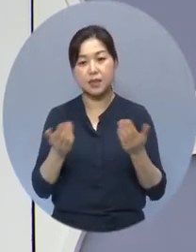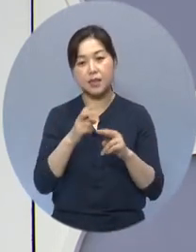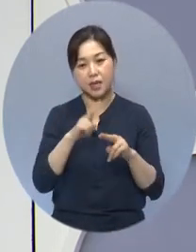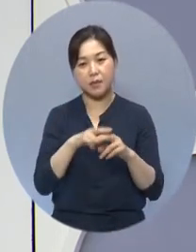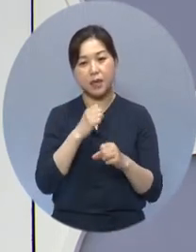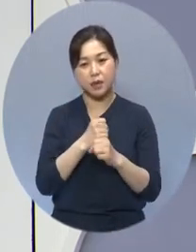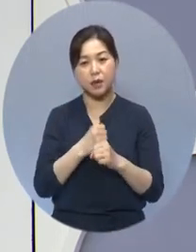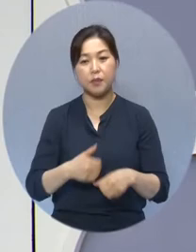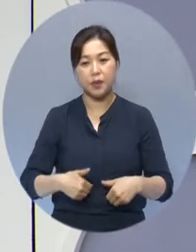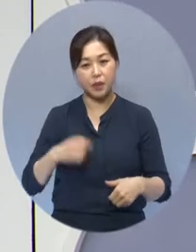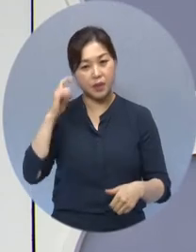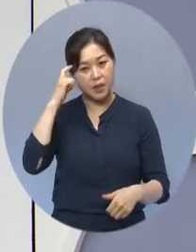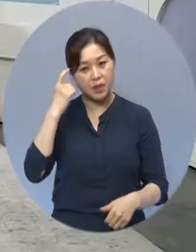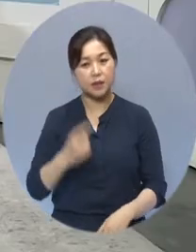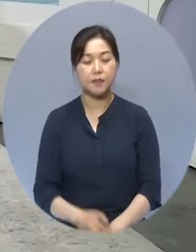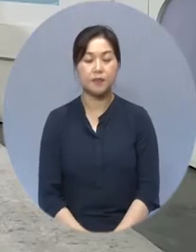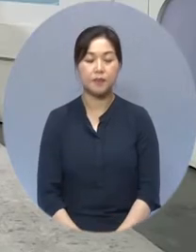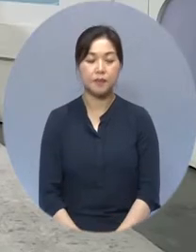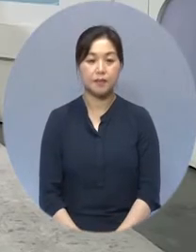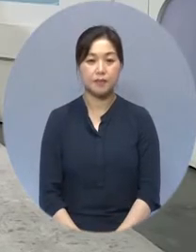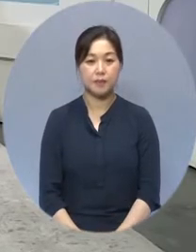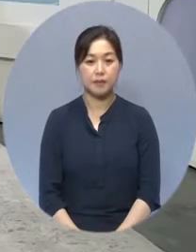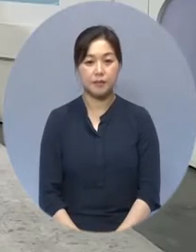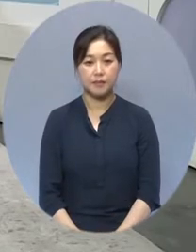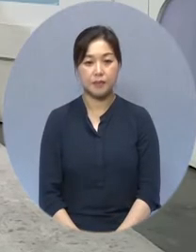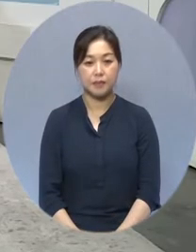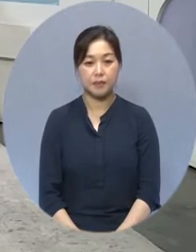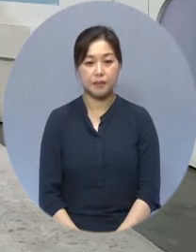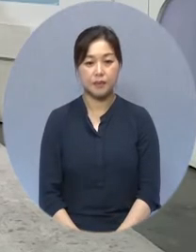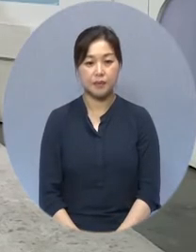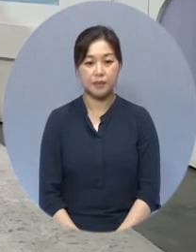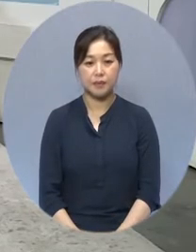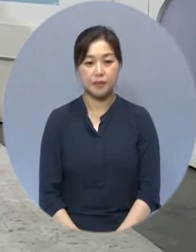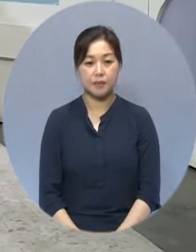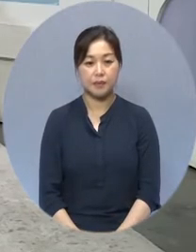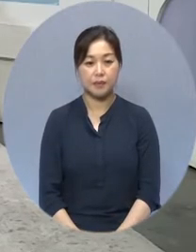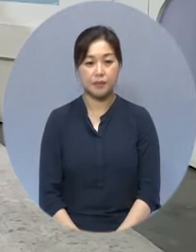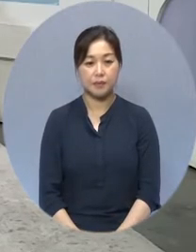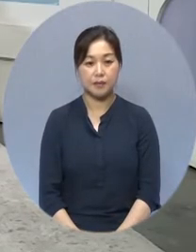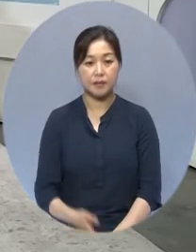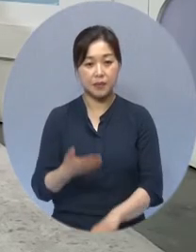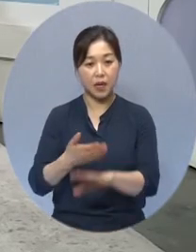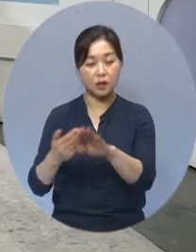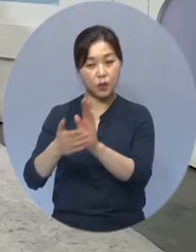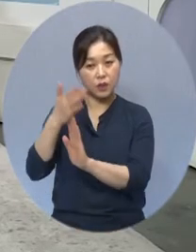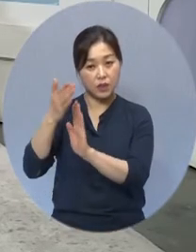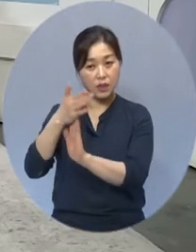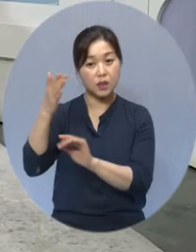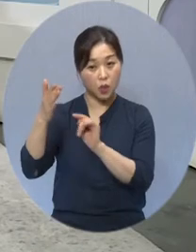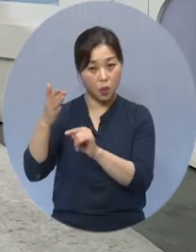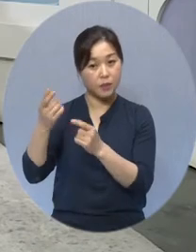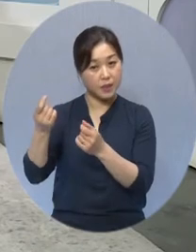들어요. 네. 네. 다른 도시에서도 뭐 그렇다는 얘기는